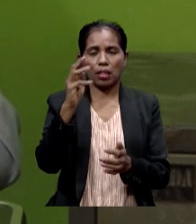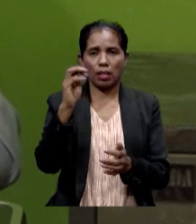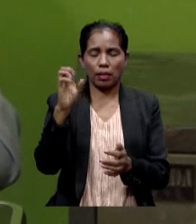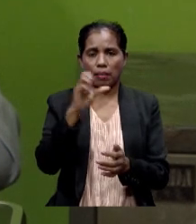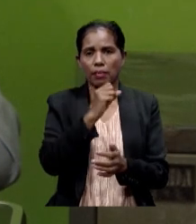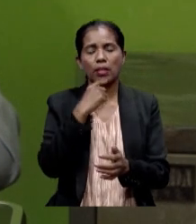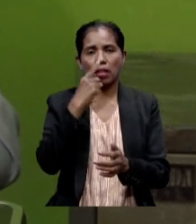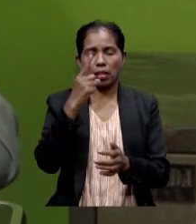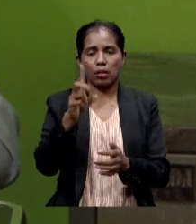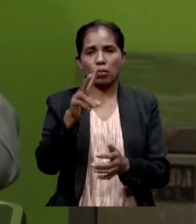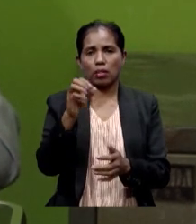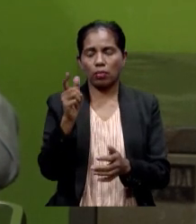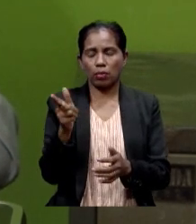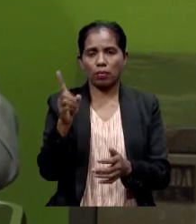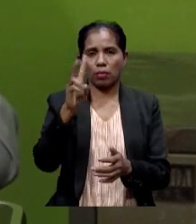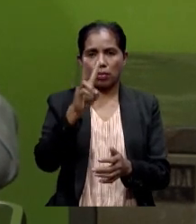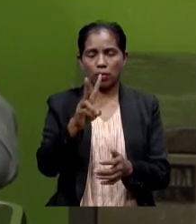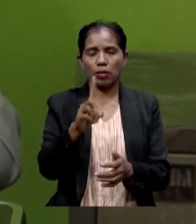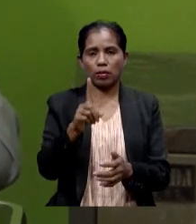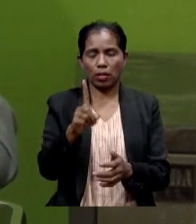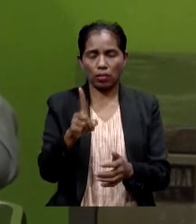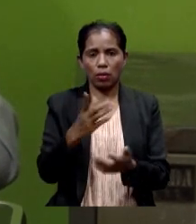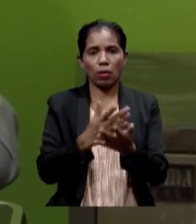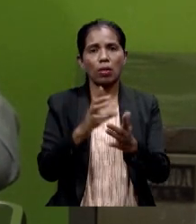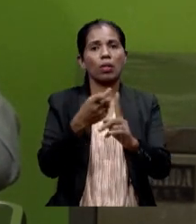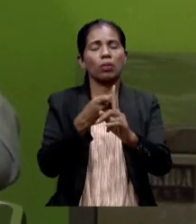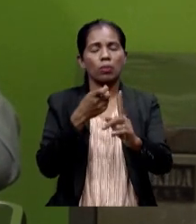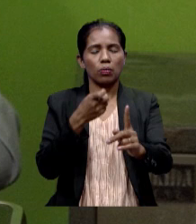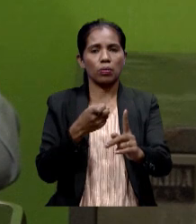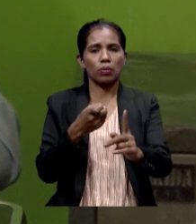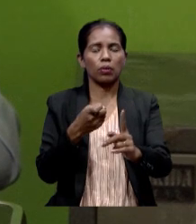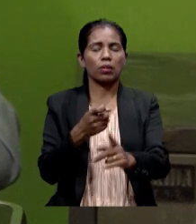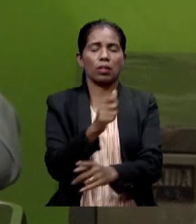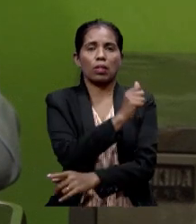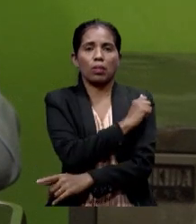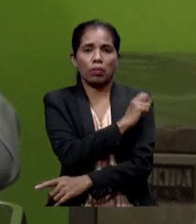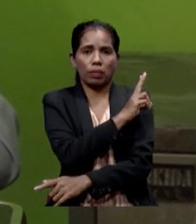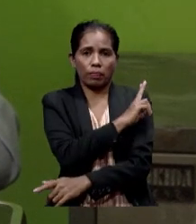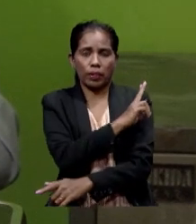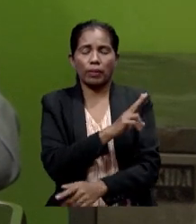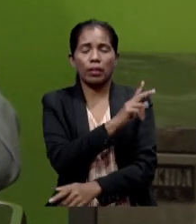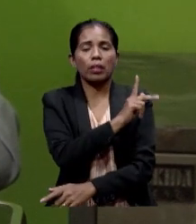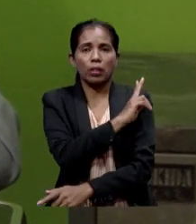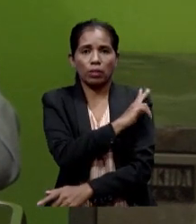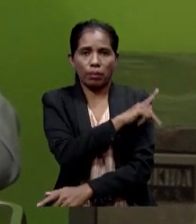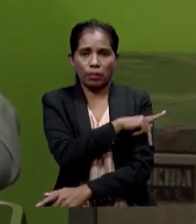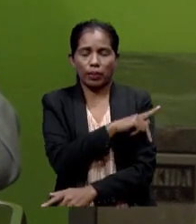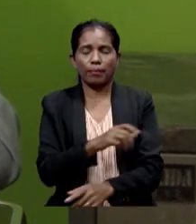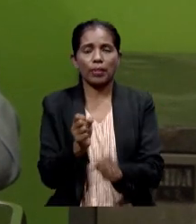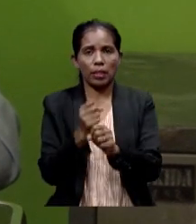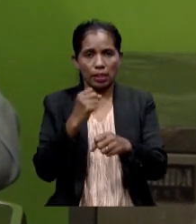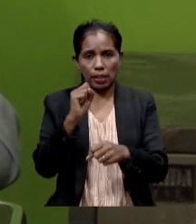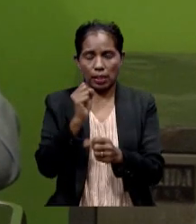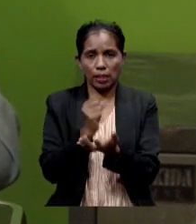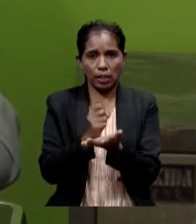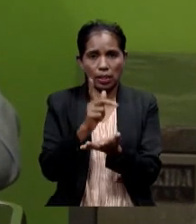mas kompres lihusi UNDP. Alain dene kita mus halo kompres iha iharai larang sames halo kompres para tu